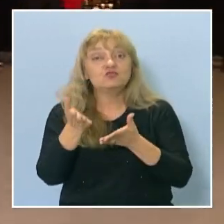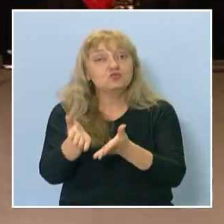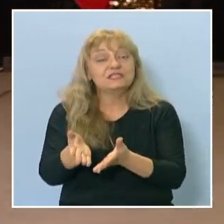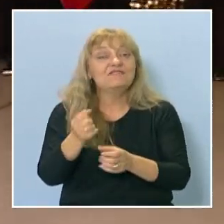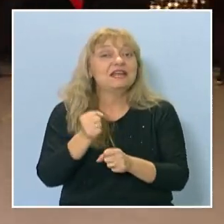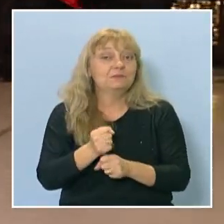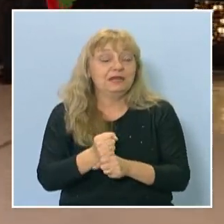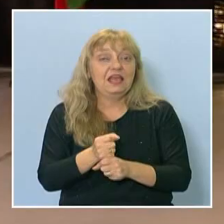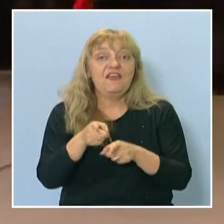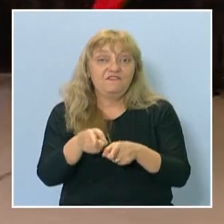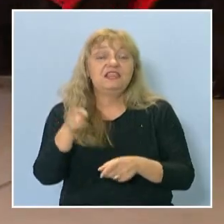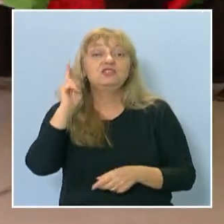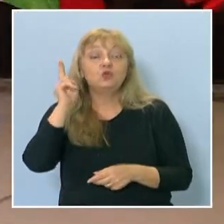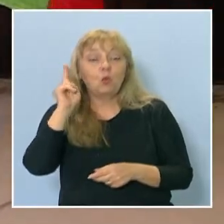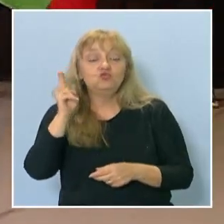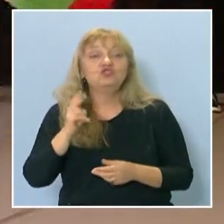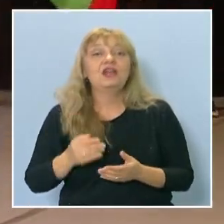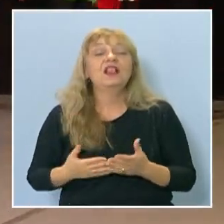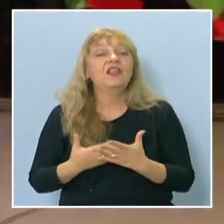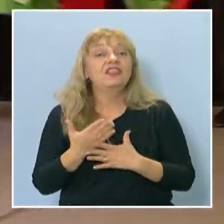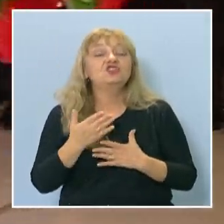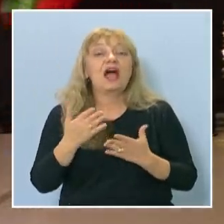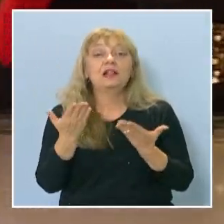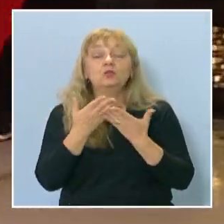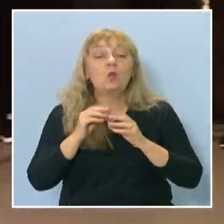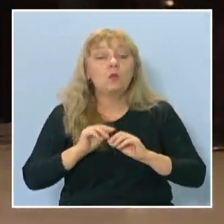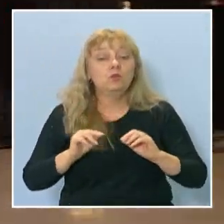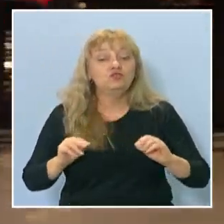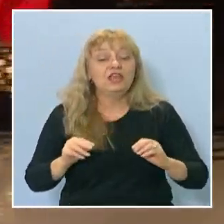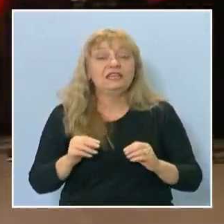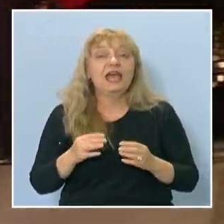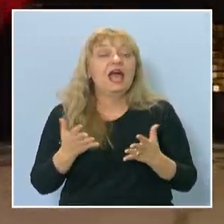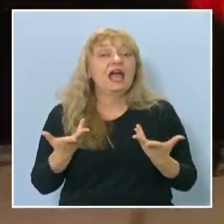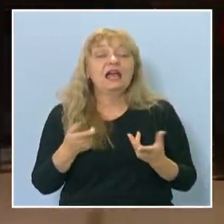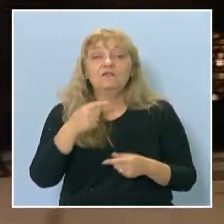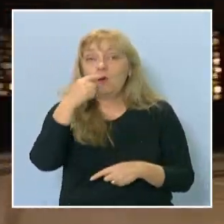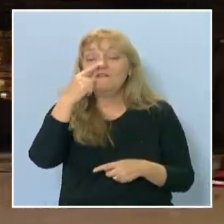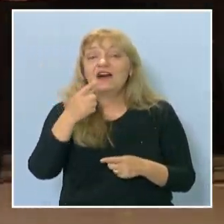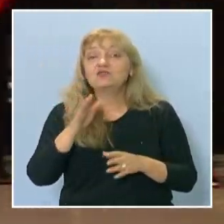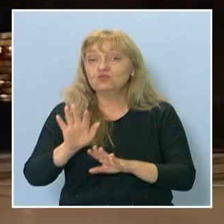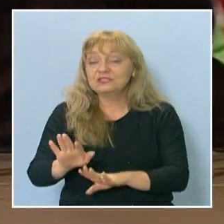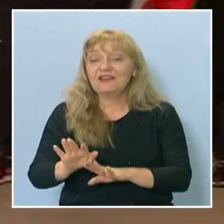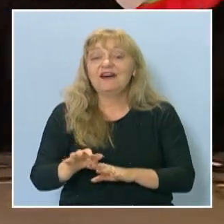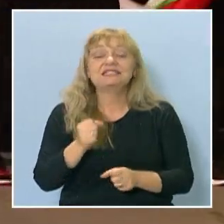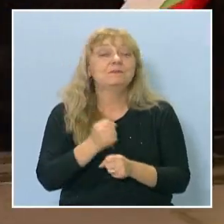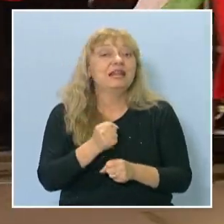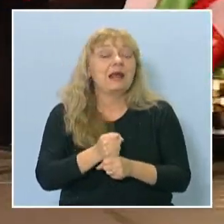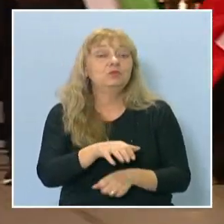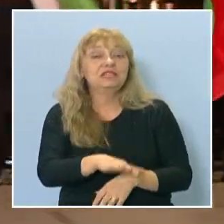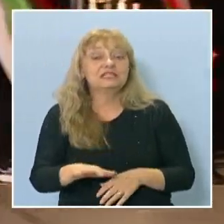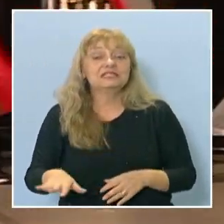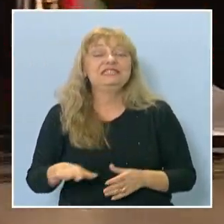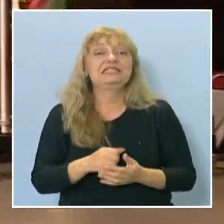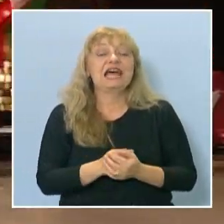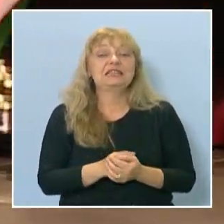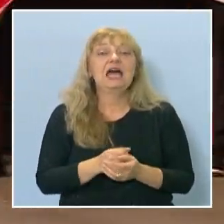сте учител начално обучение. Какво е важно за вас при работата с децата именно в началното